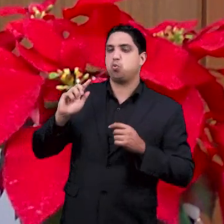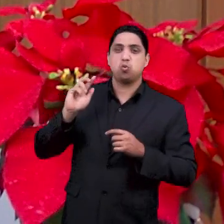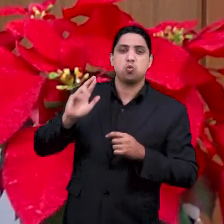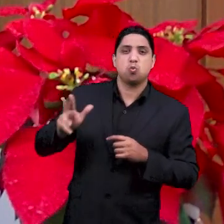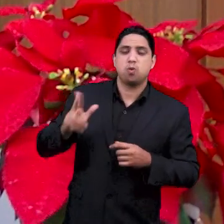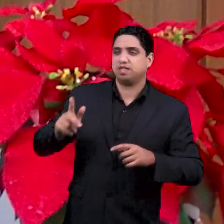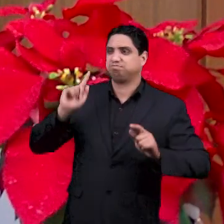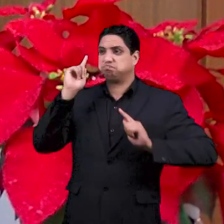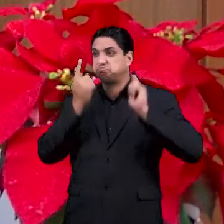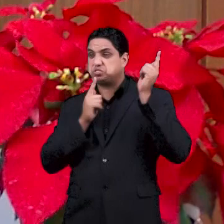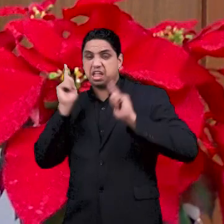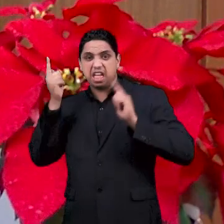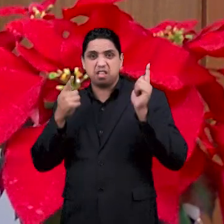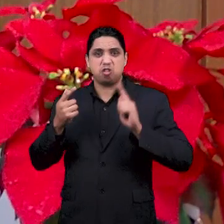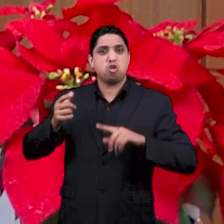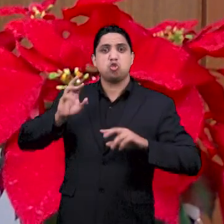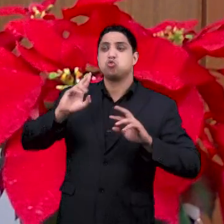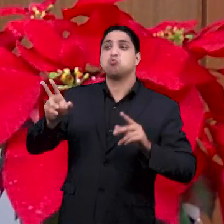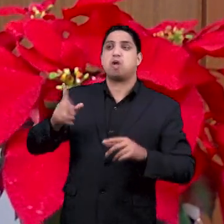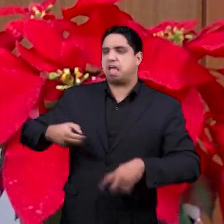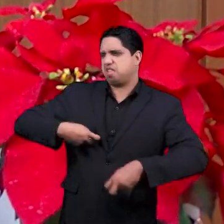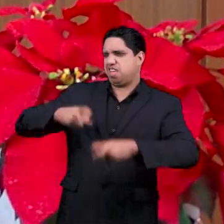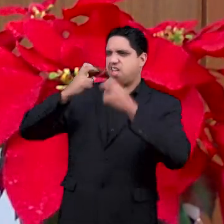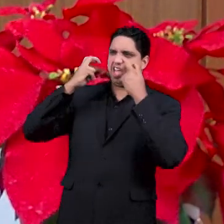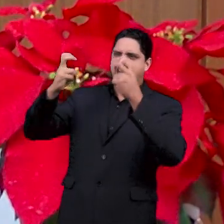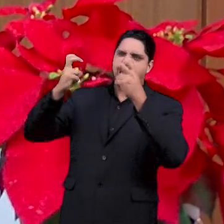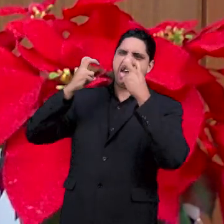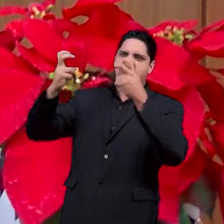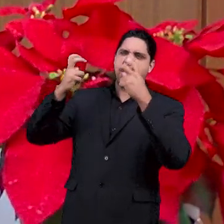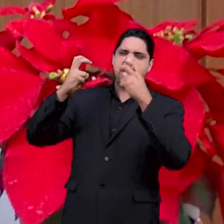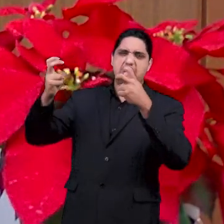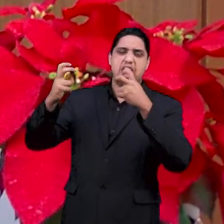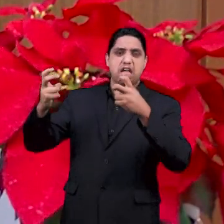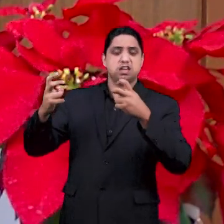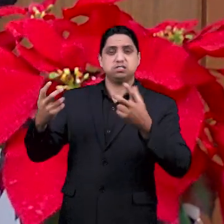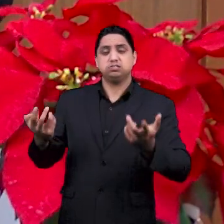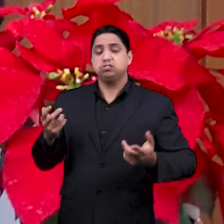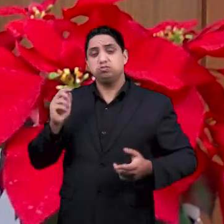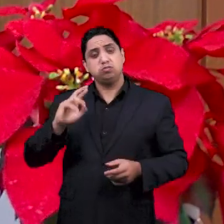не какой-то красивый внешний вид, то, что люди пытаются